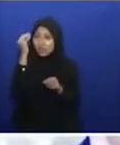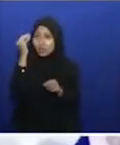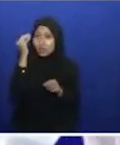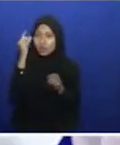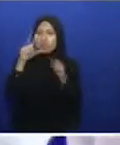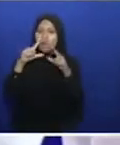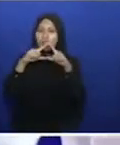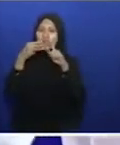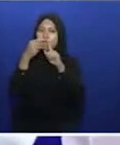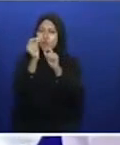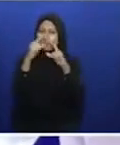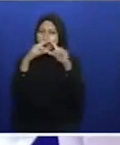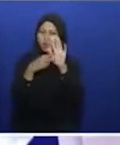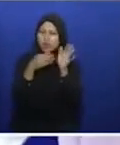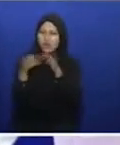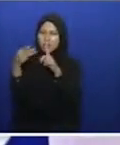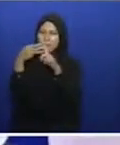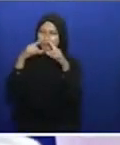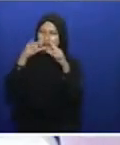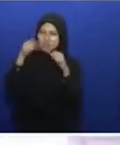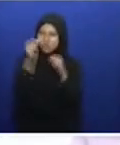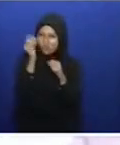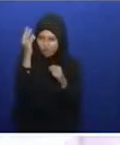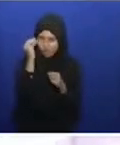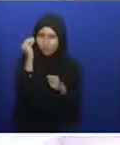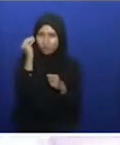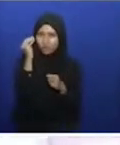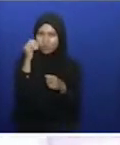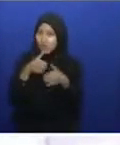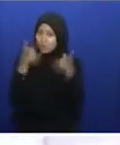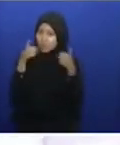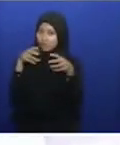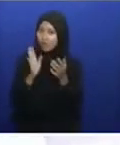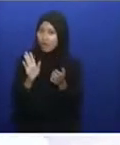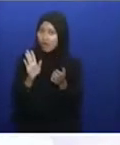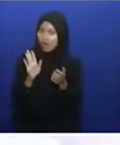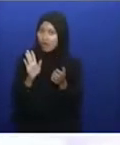Labuan Bajo, Pulau Komodo, hebat ya?